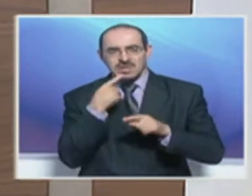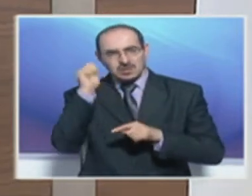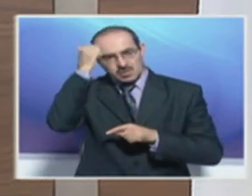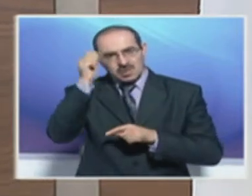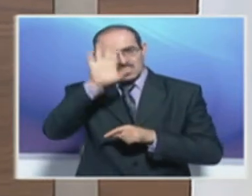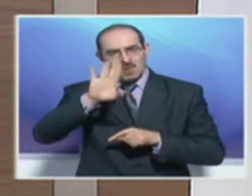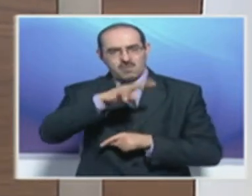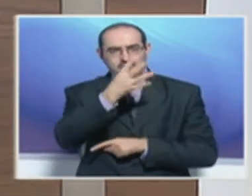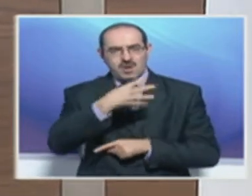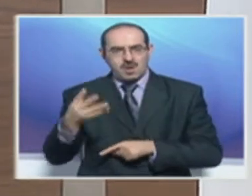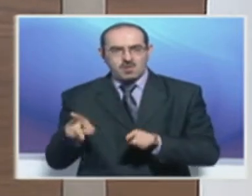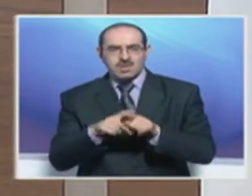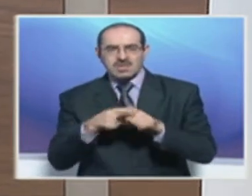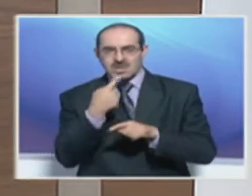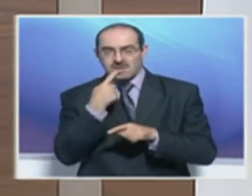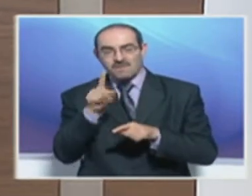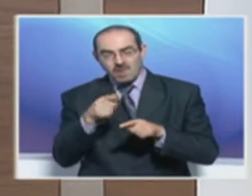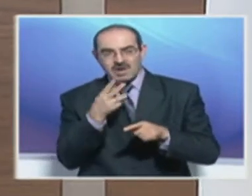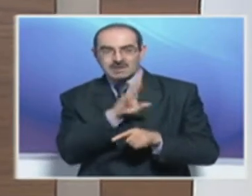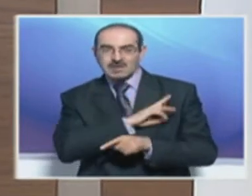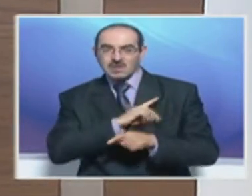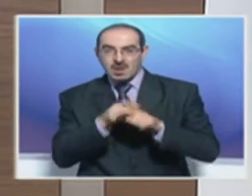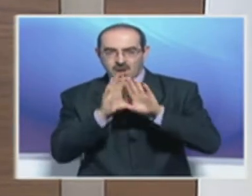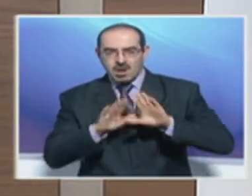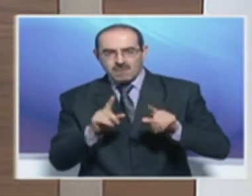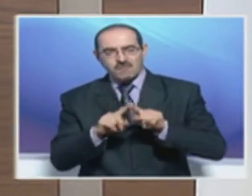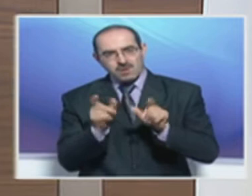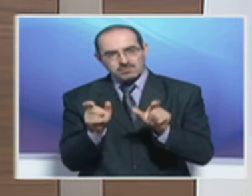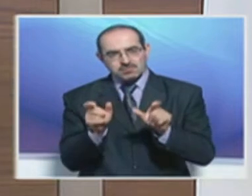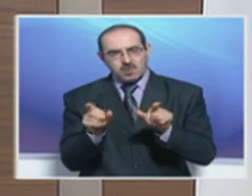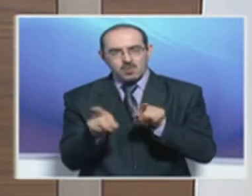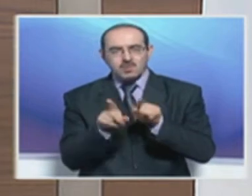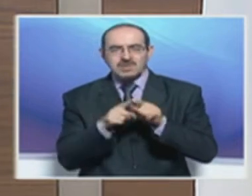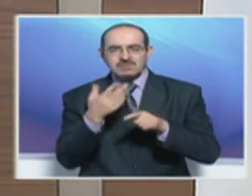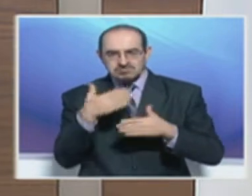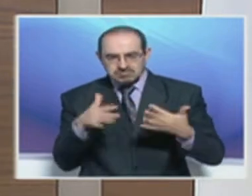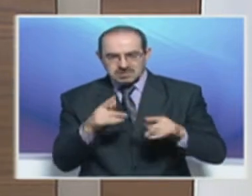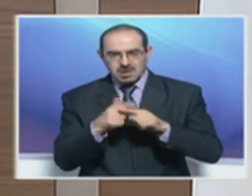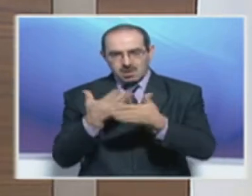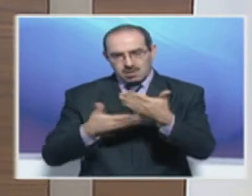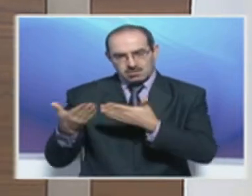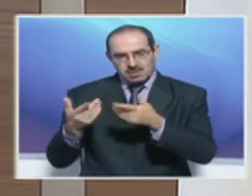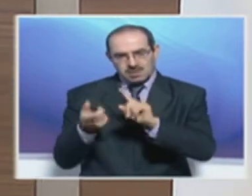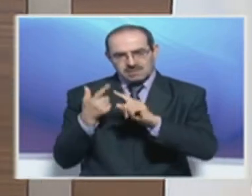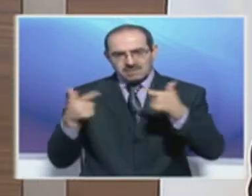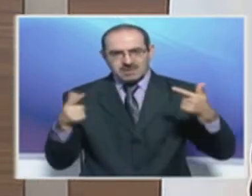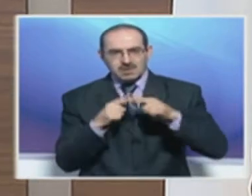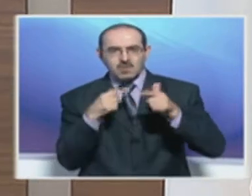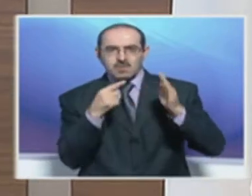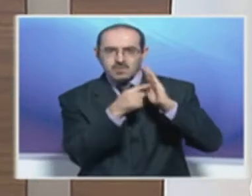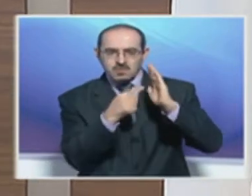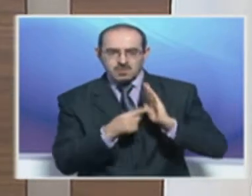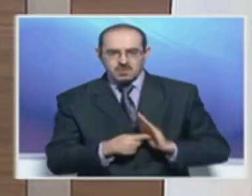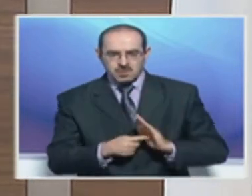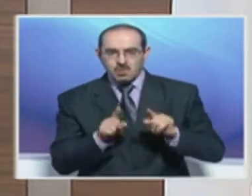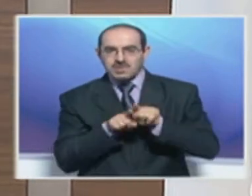méditerranéen et qui compromettent la stabilité de la région. Nous avons échangé sur ces différents enjeux dans